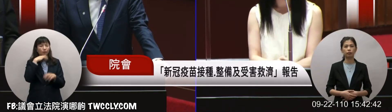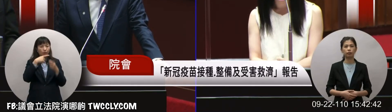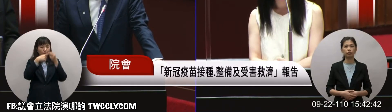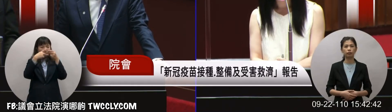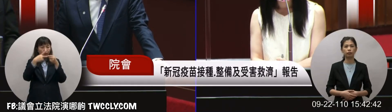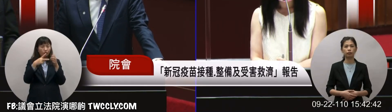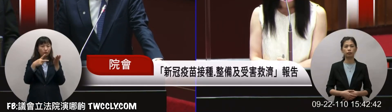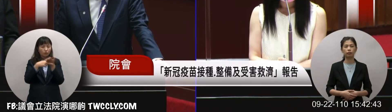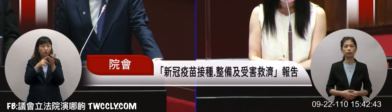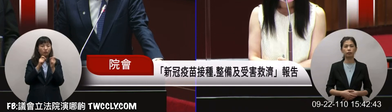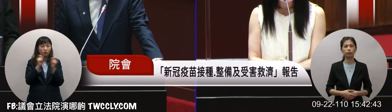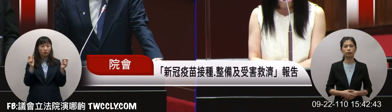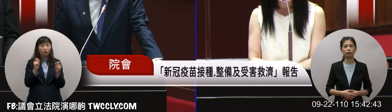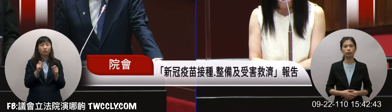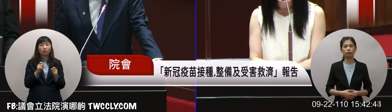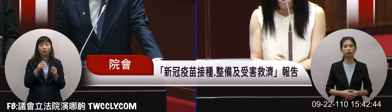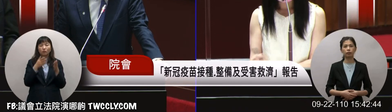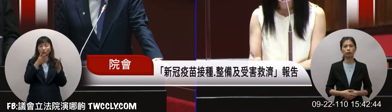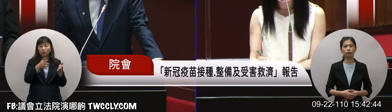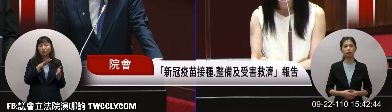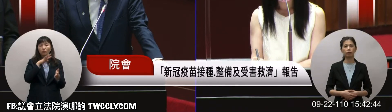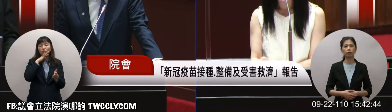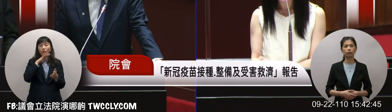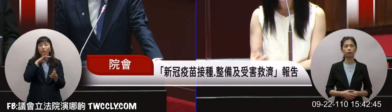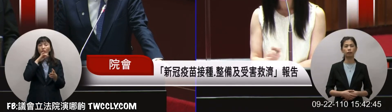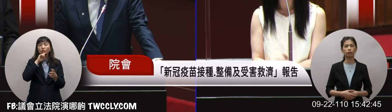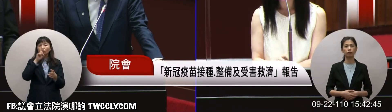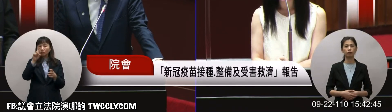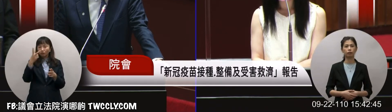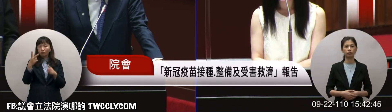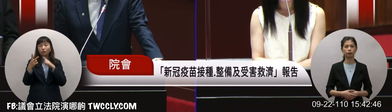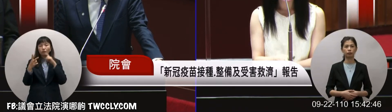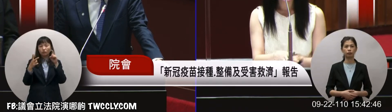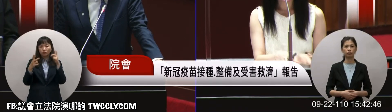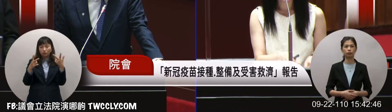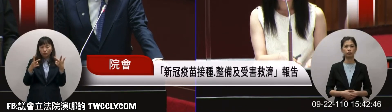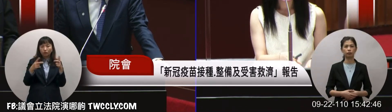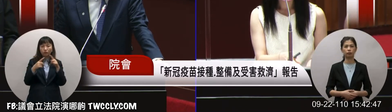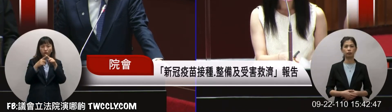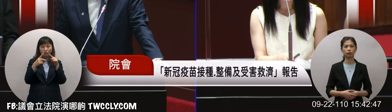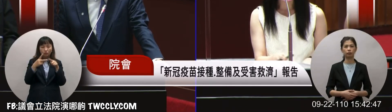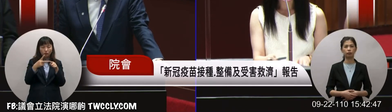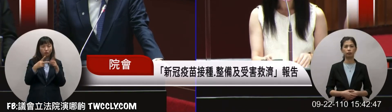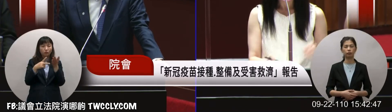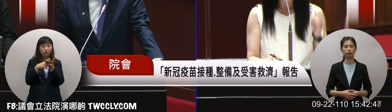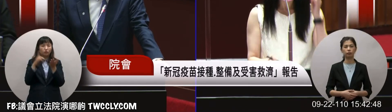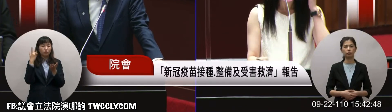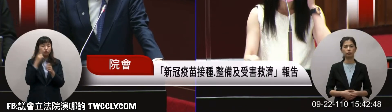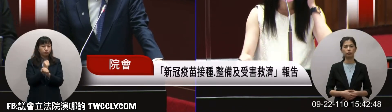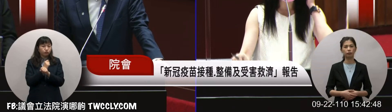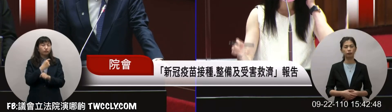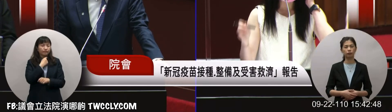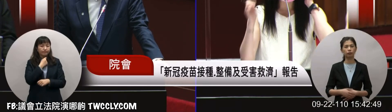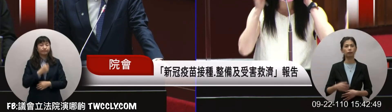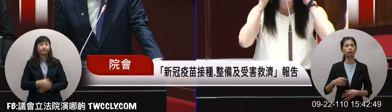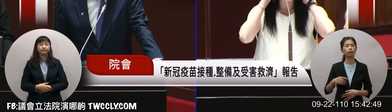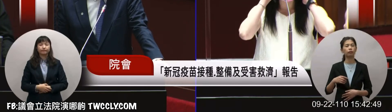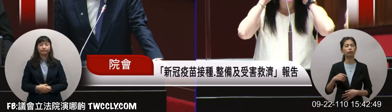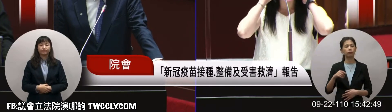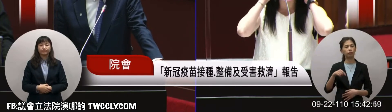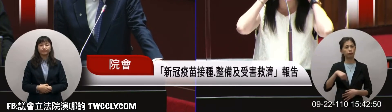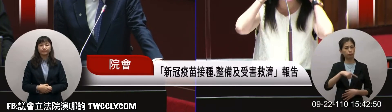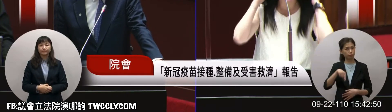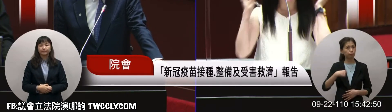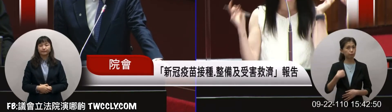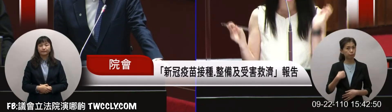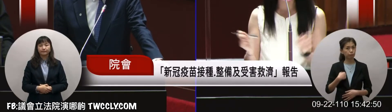时候，整体在青少年12到17岁这样，我们认为要稍微谨慎。 好，那因为我们知道，就是说，